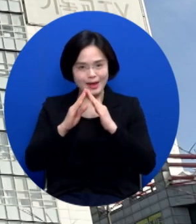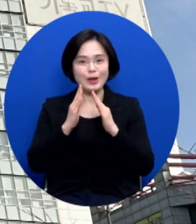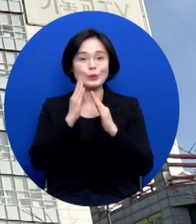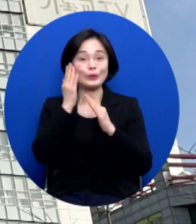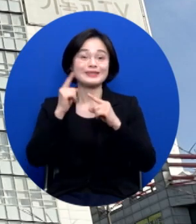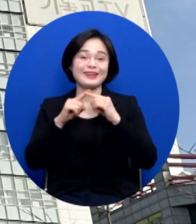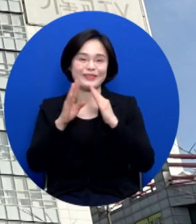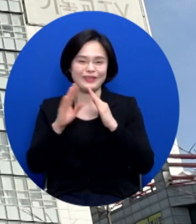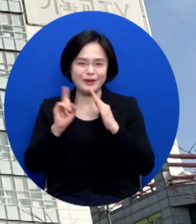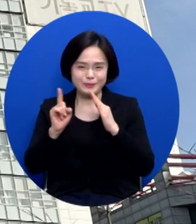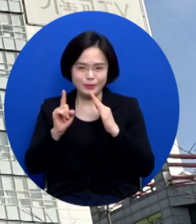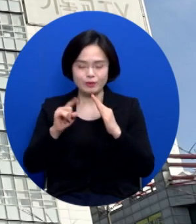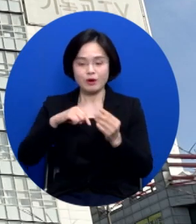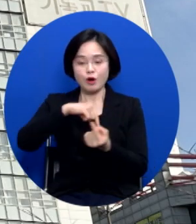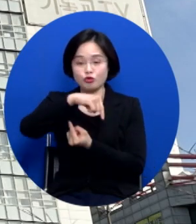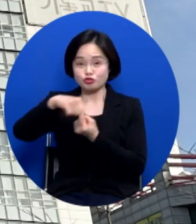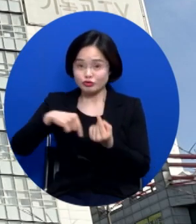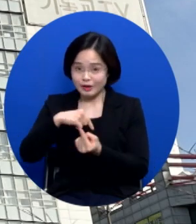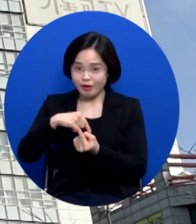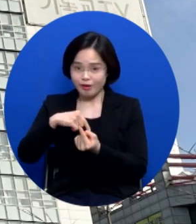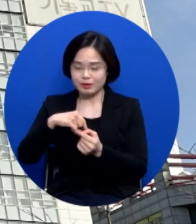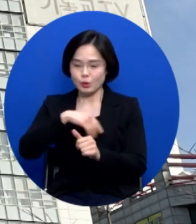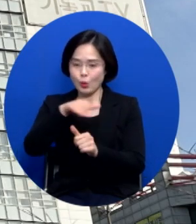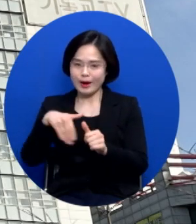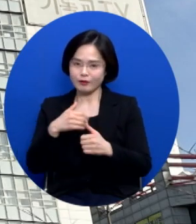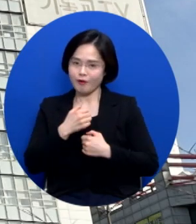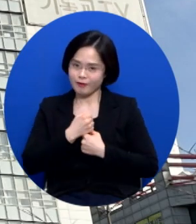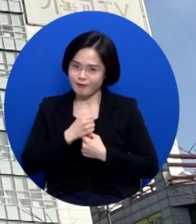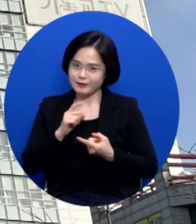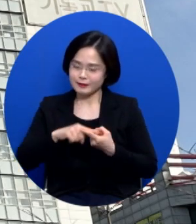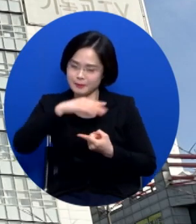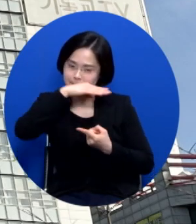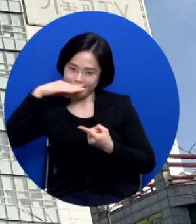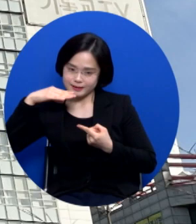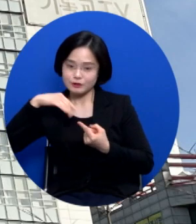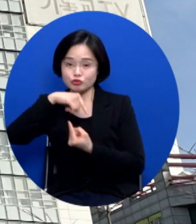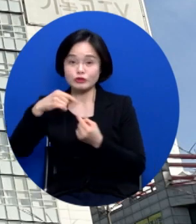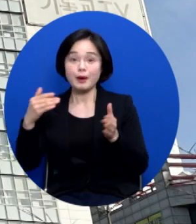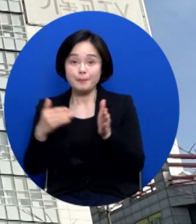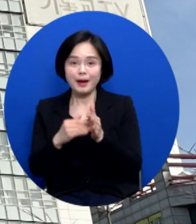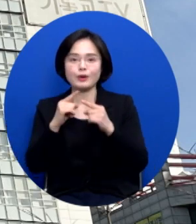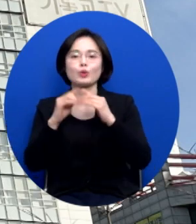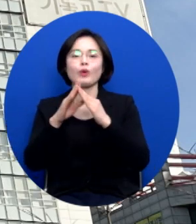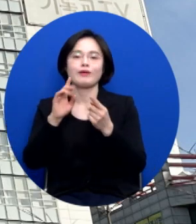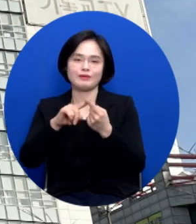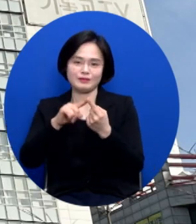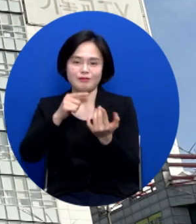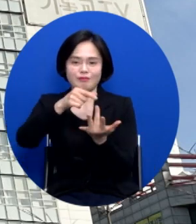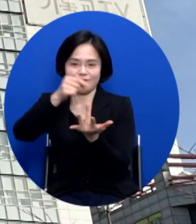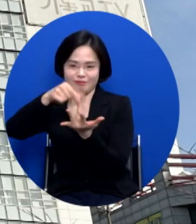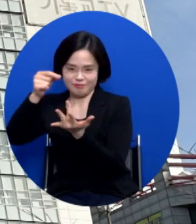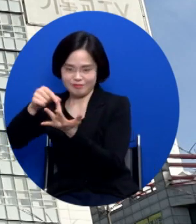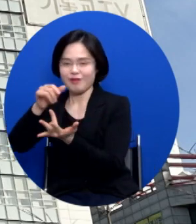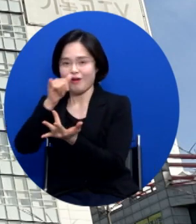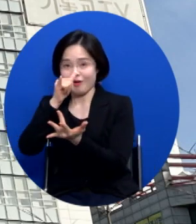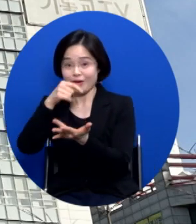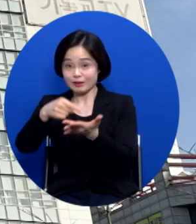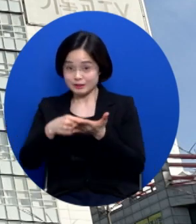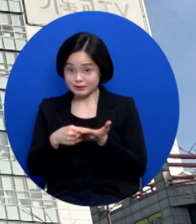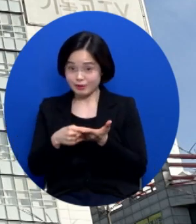달 5일까지로 신청서와 녹색교회 환경실천 점검표와 활동 소개서 등을 첨부해 제출하면